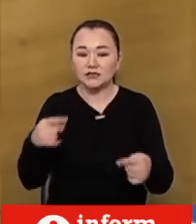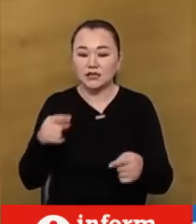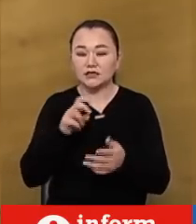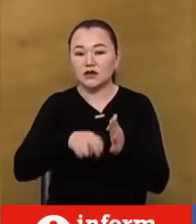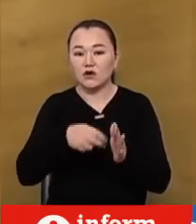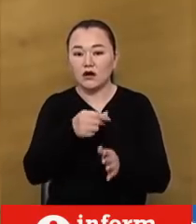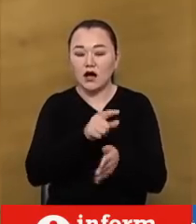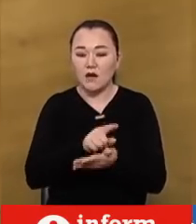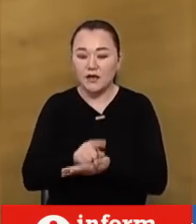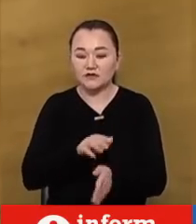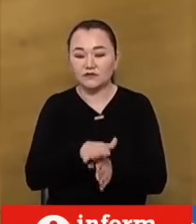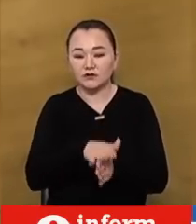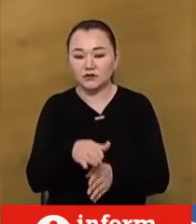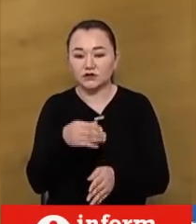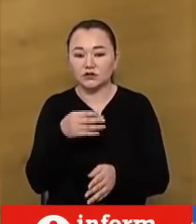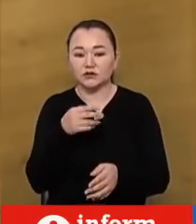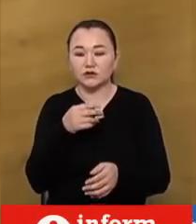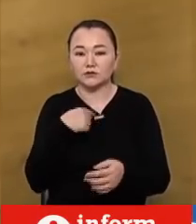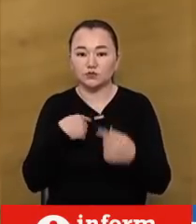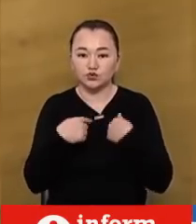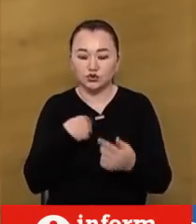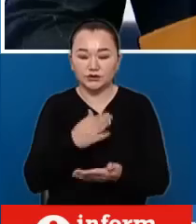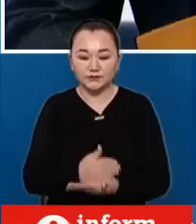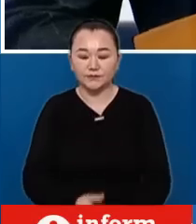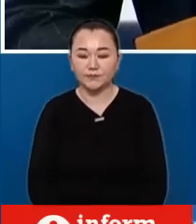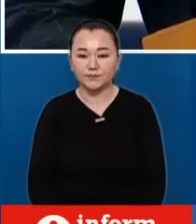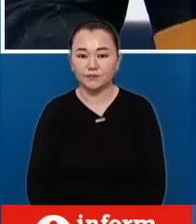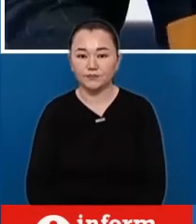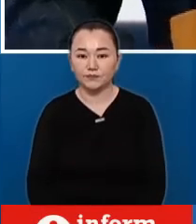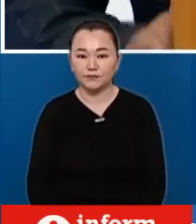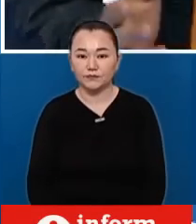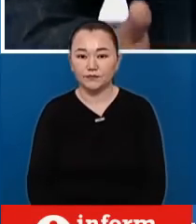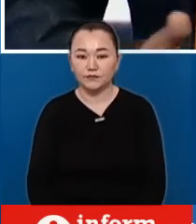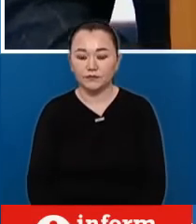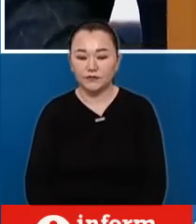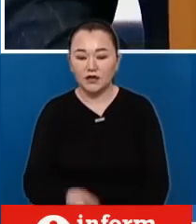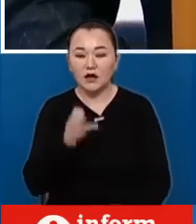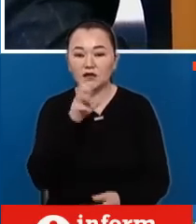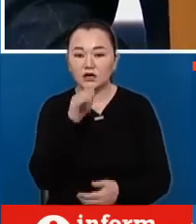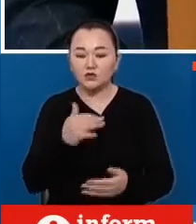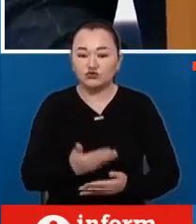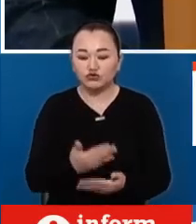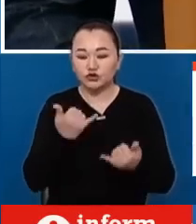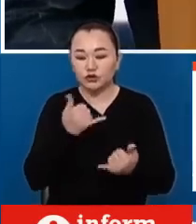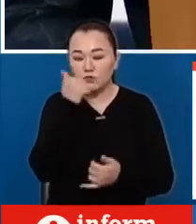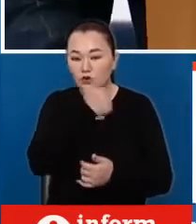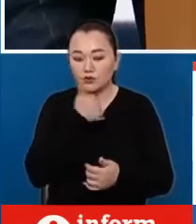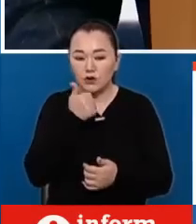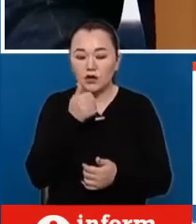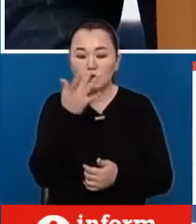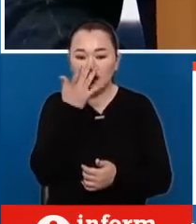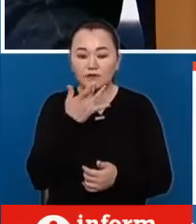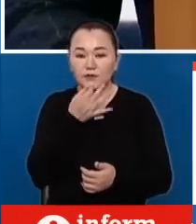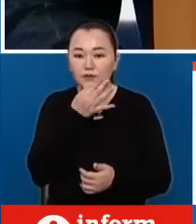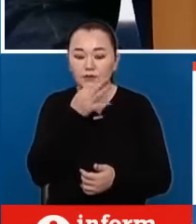міндеттемесін орындауға қиналатын сияқты. Ақтаудың тұрғындары биыл жаз келмей жатып